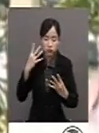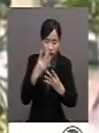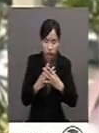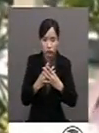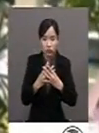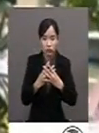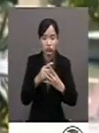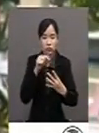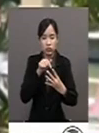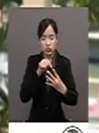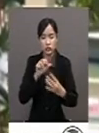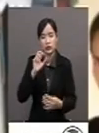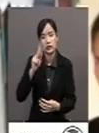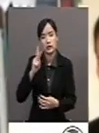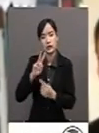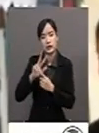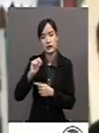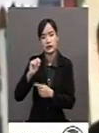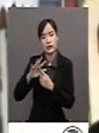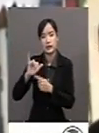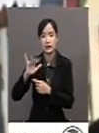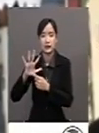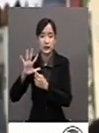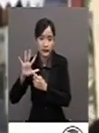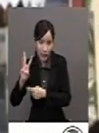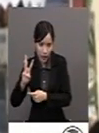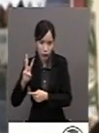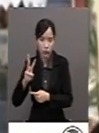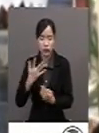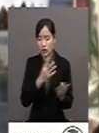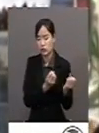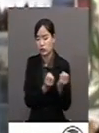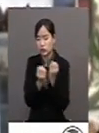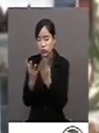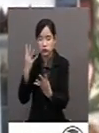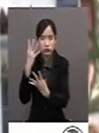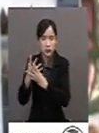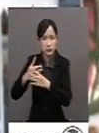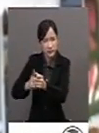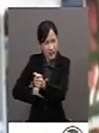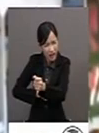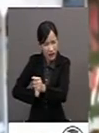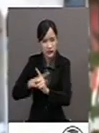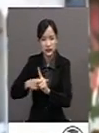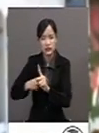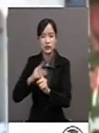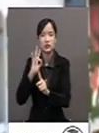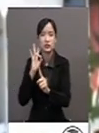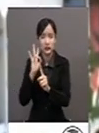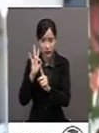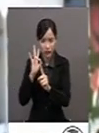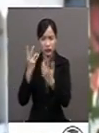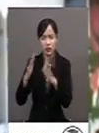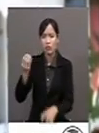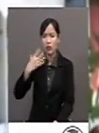น.คันนายาว2คืนก่อนที่จะส่งเข้าเรือนจำ7เดือนด้วยกันแล้วก็ให้เหตุผลบอกว่าตนเองเนี่ยตกเป็นผู้ต้องหาตามหม